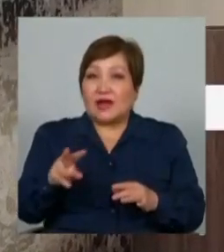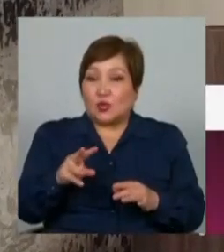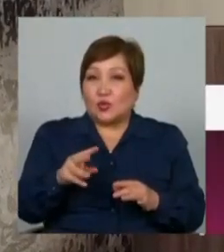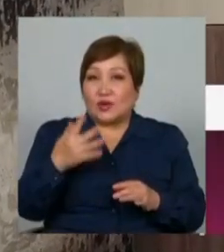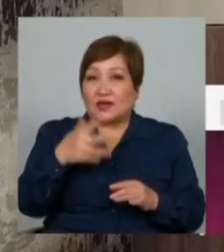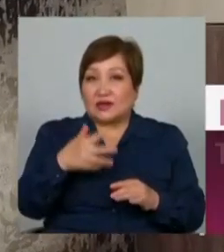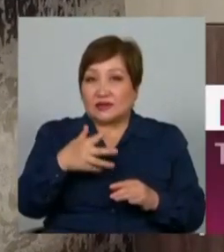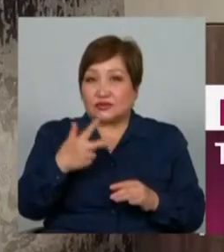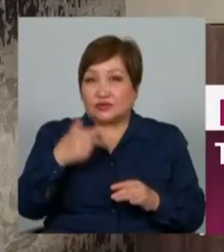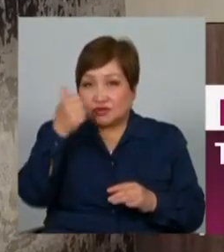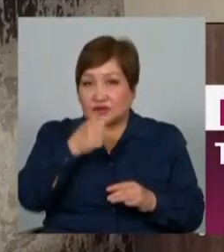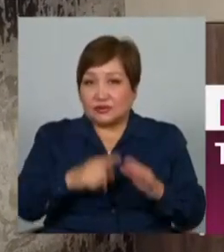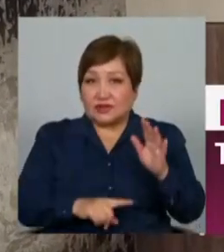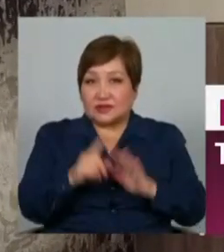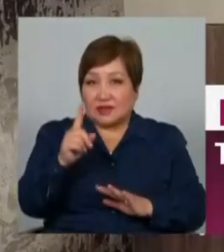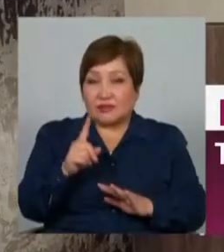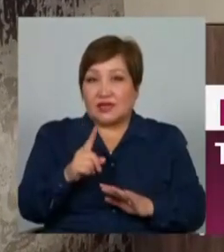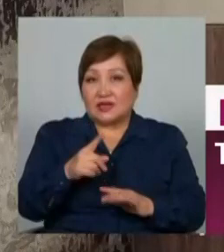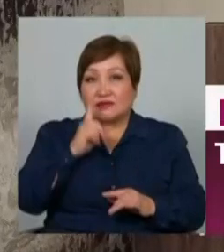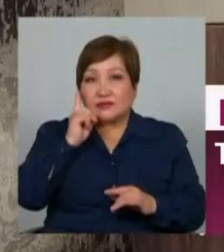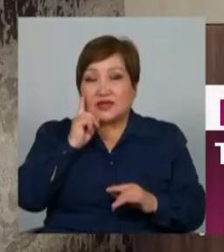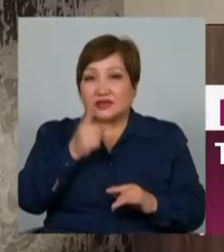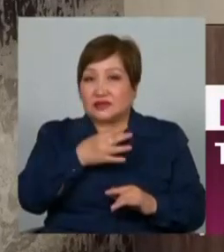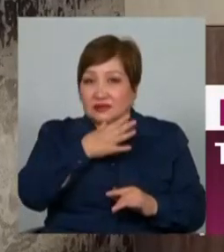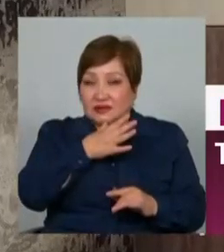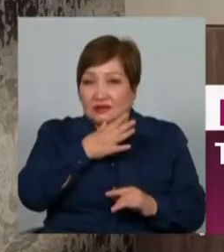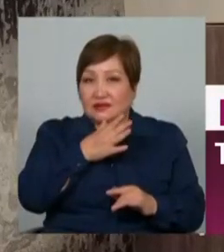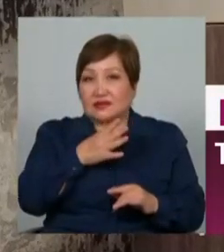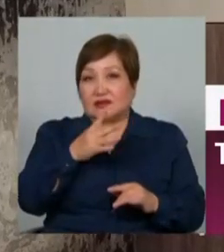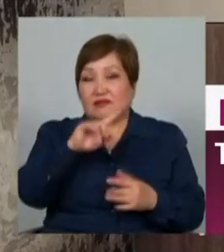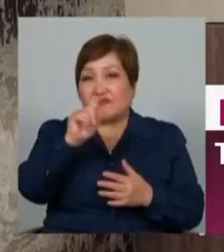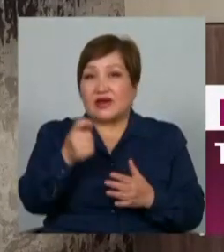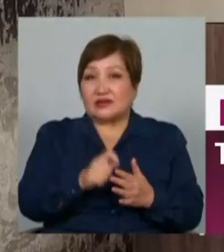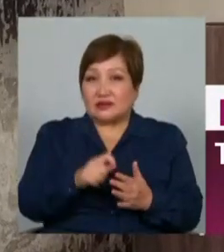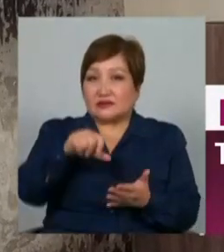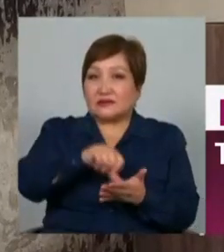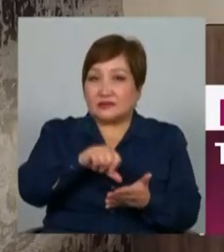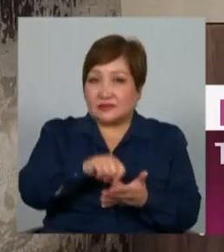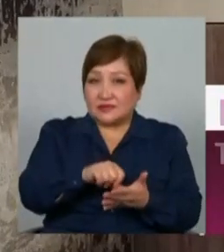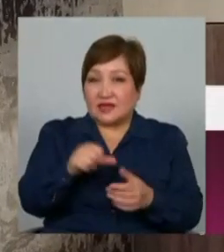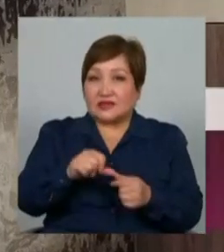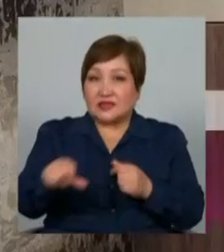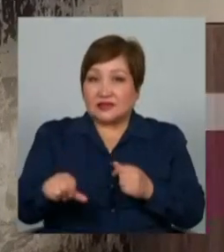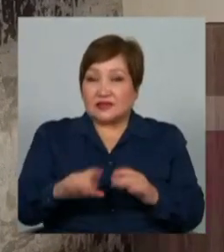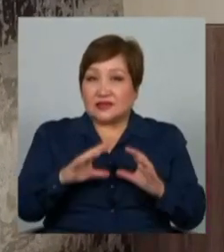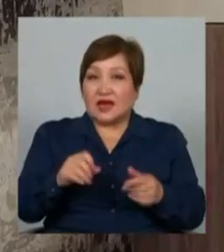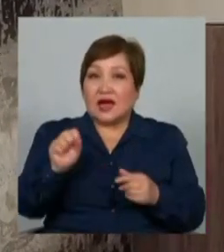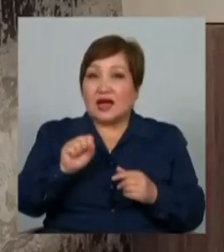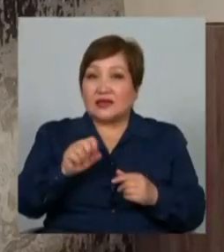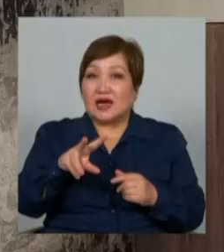бастап қайнап жатқан майданға араласты. Атресе Алия